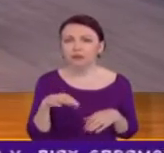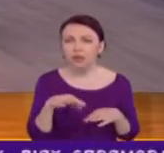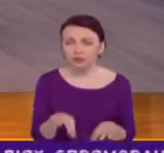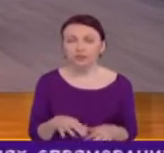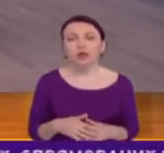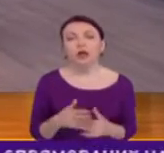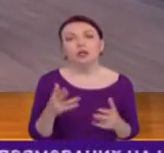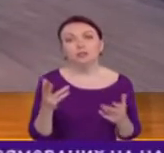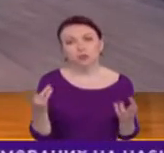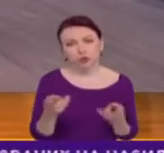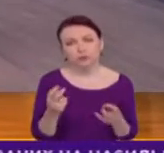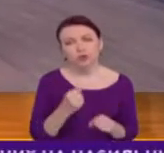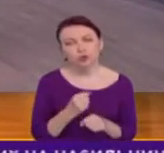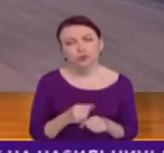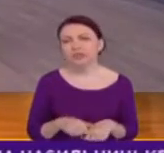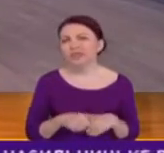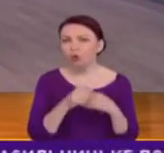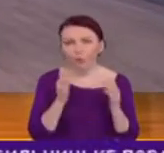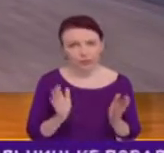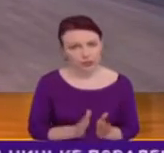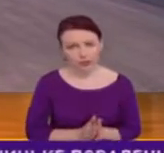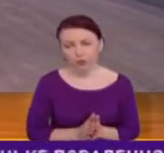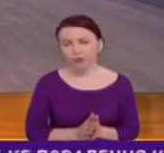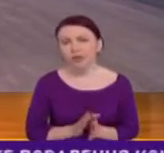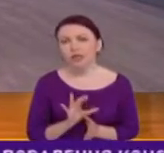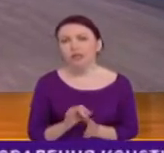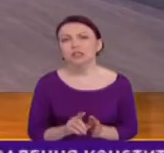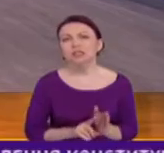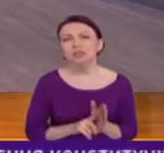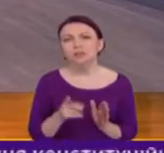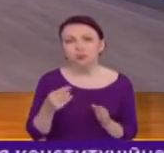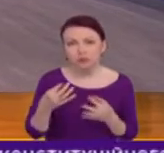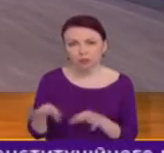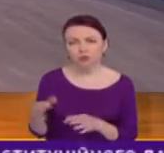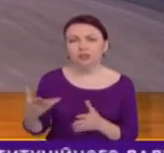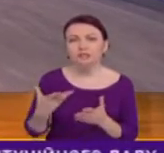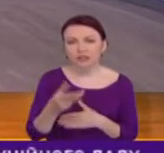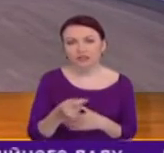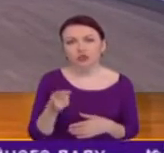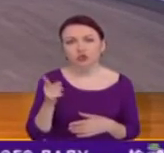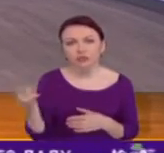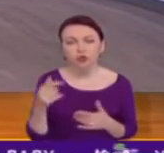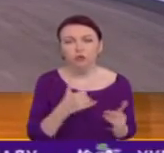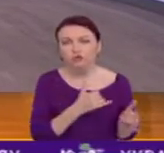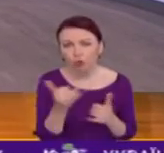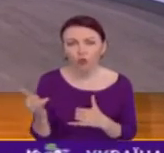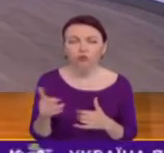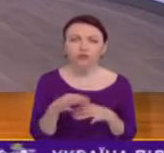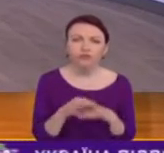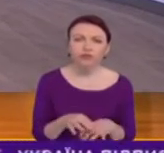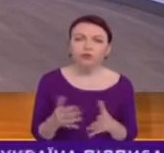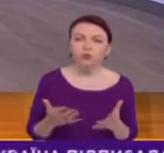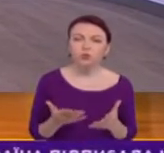потрібно все ж таки це зробити комплексно і запустити туди інвестора, щоб інвестор і обслуговував, вів там якусь